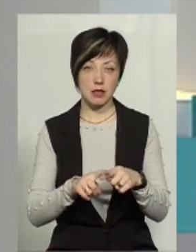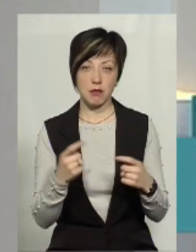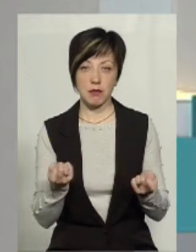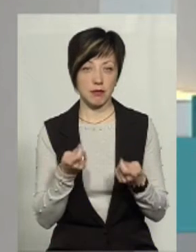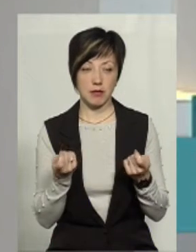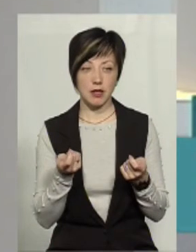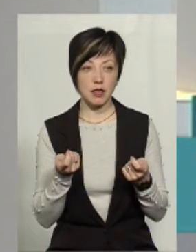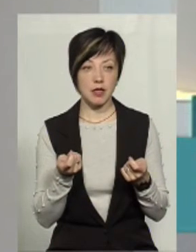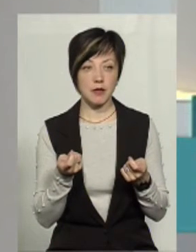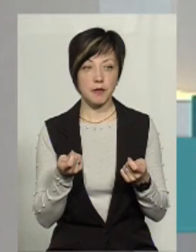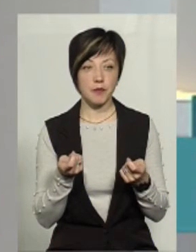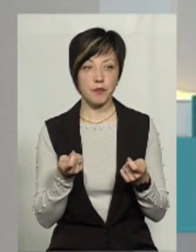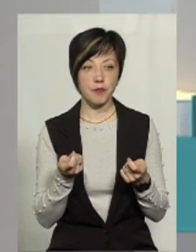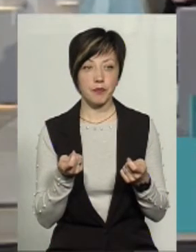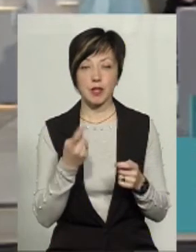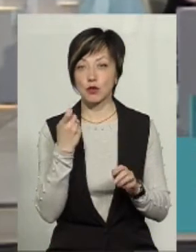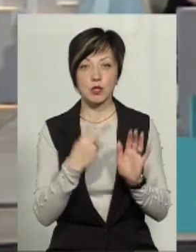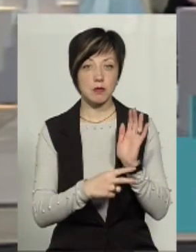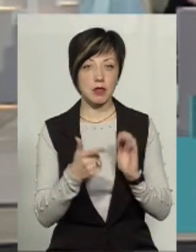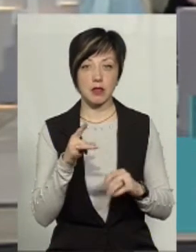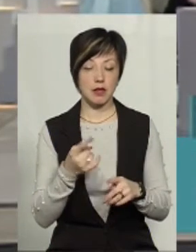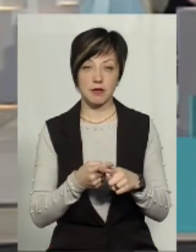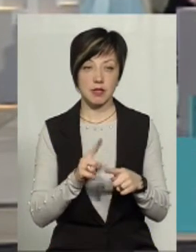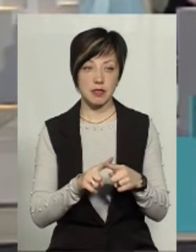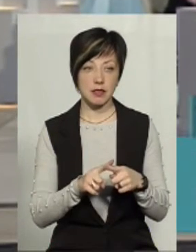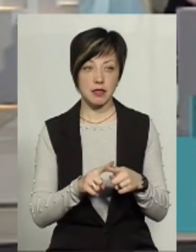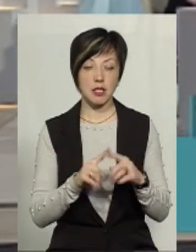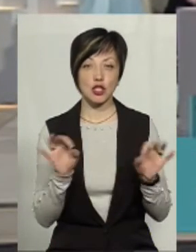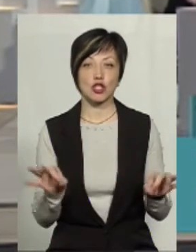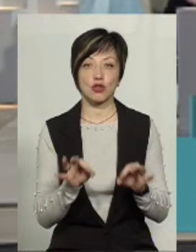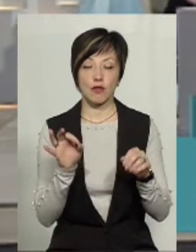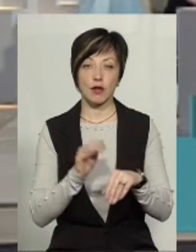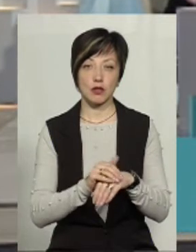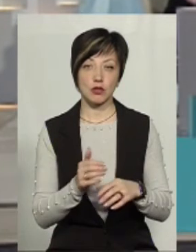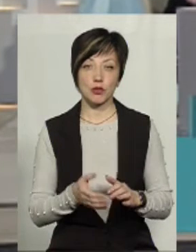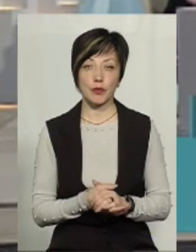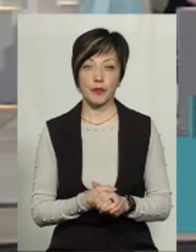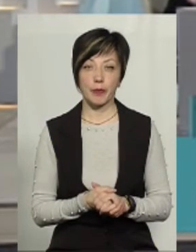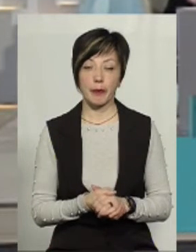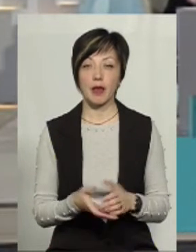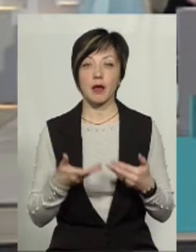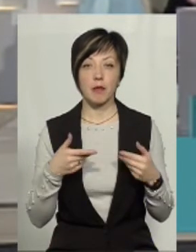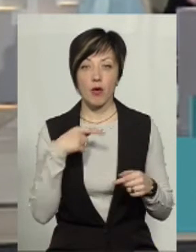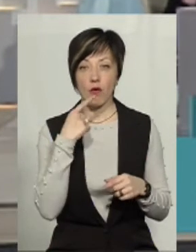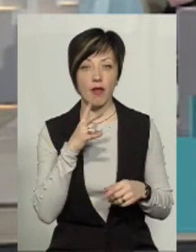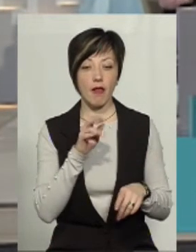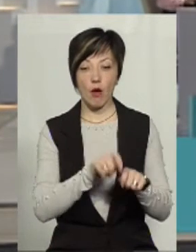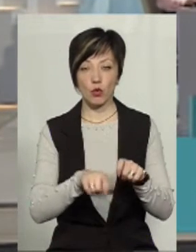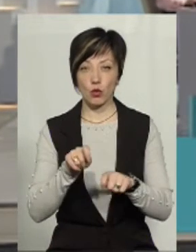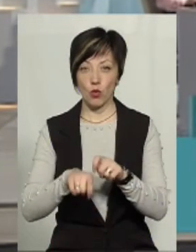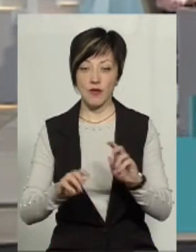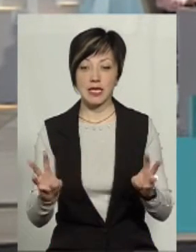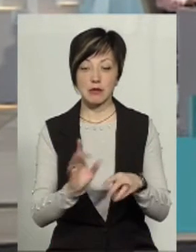зазвичай, вони не мої. 170 гривень – це нічого. Ми говорили про